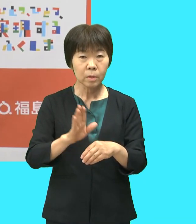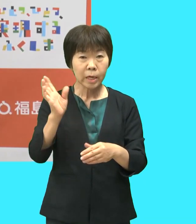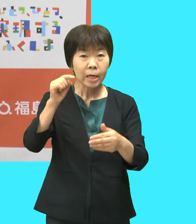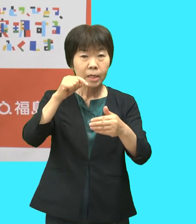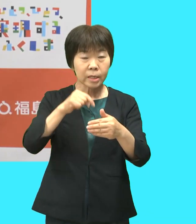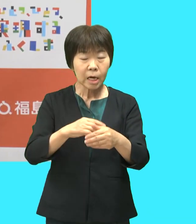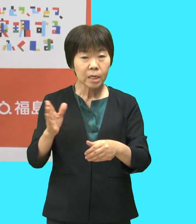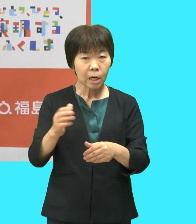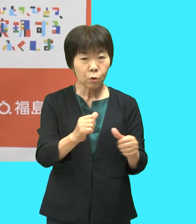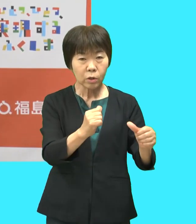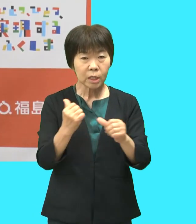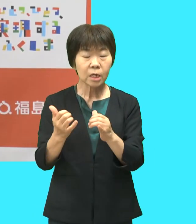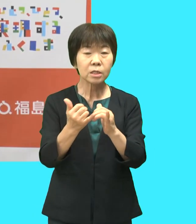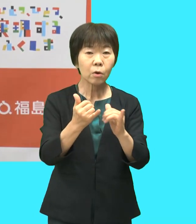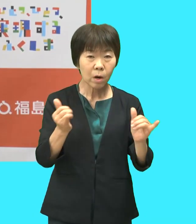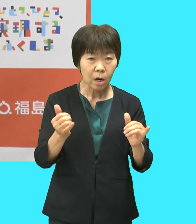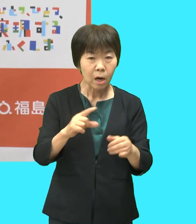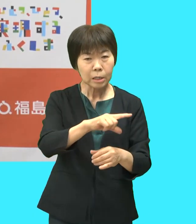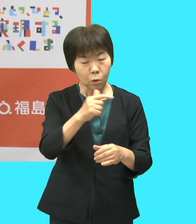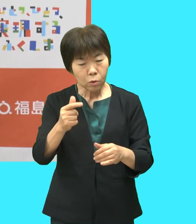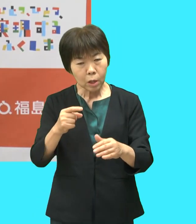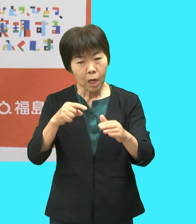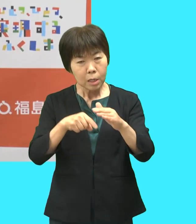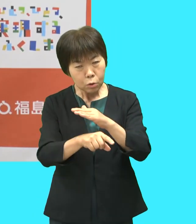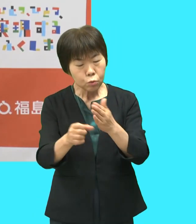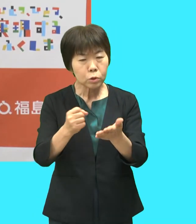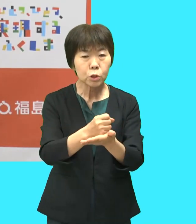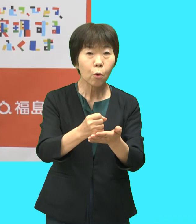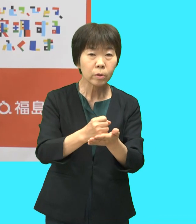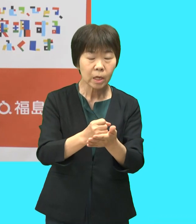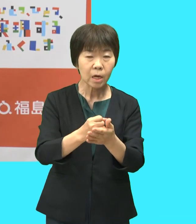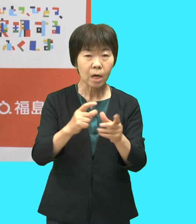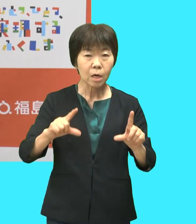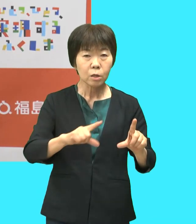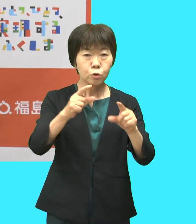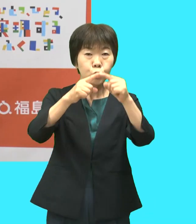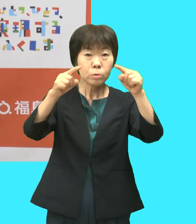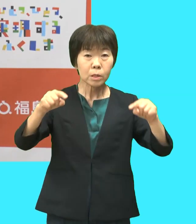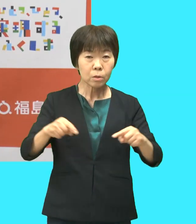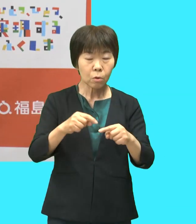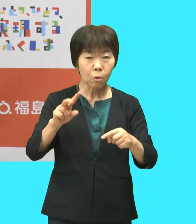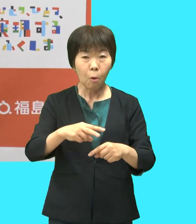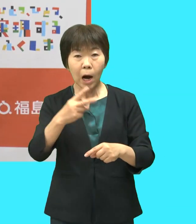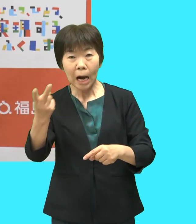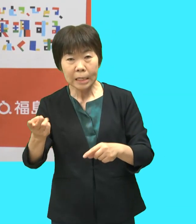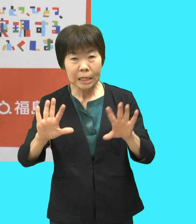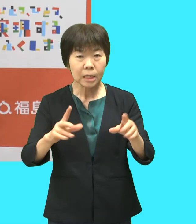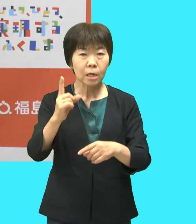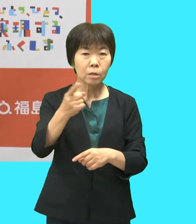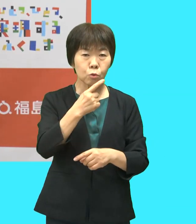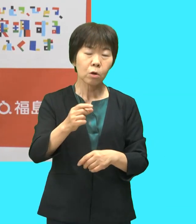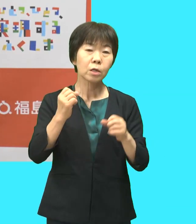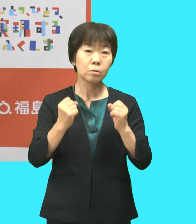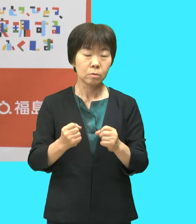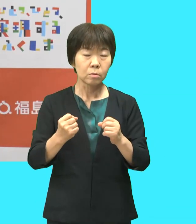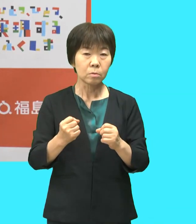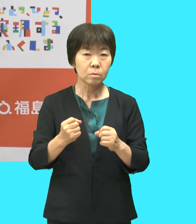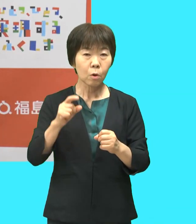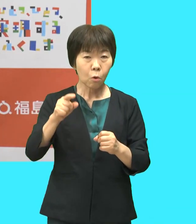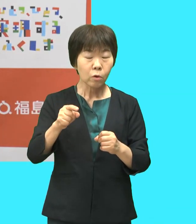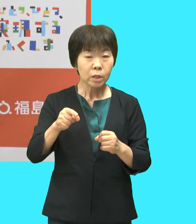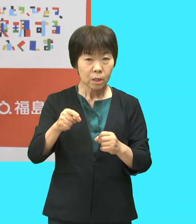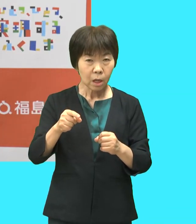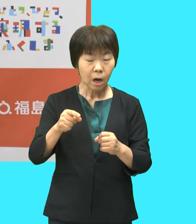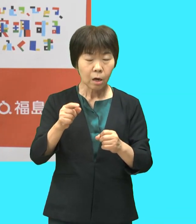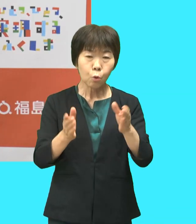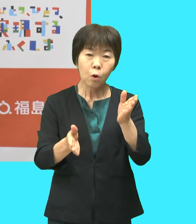避難者の方は、さまざまな理由で住民票を移していないケースあるかと思いますので、こういったことへの